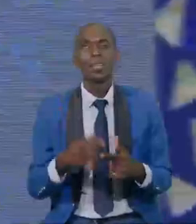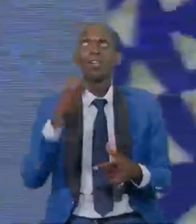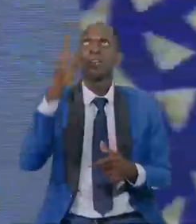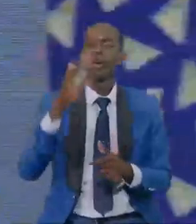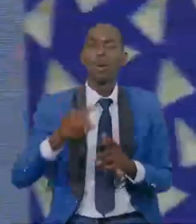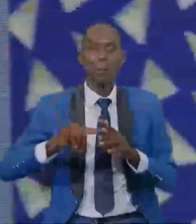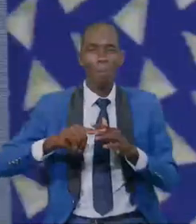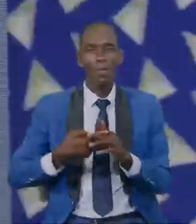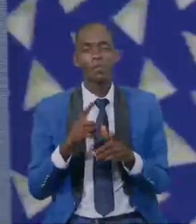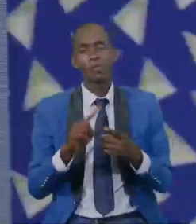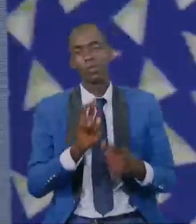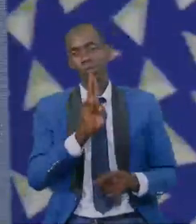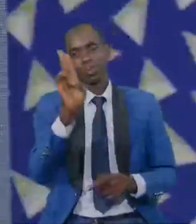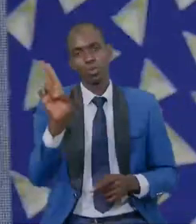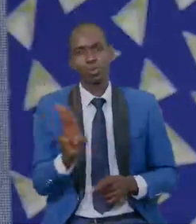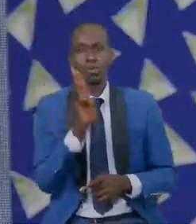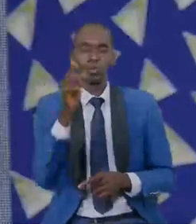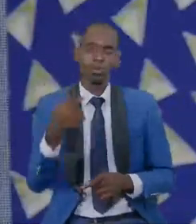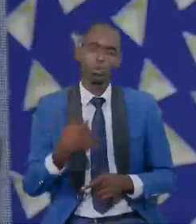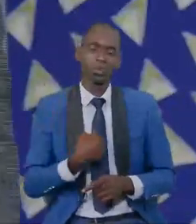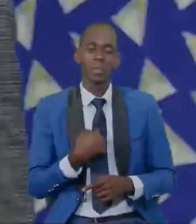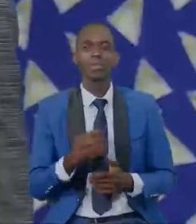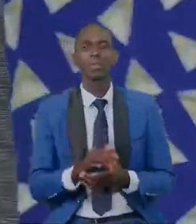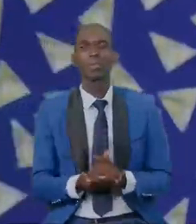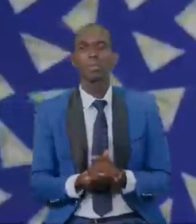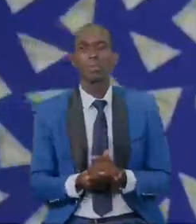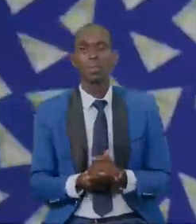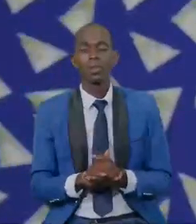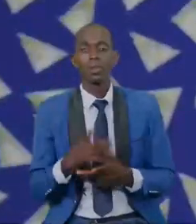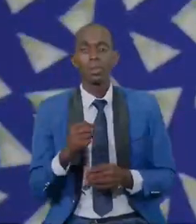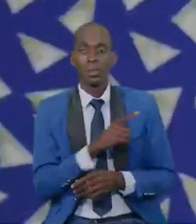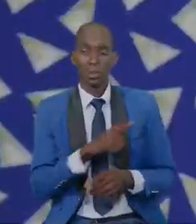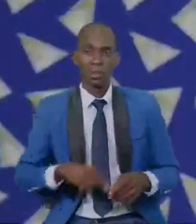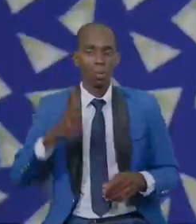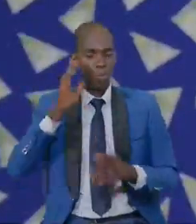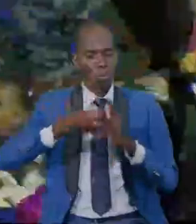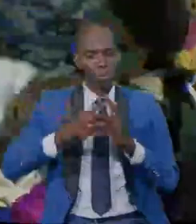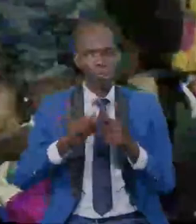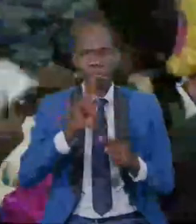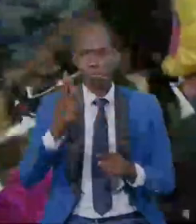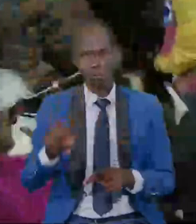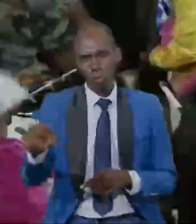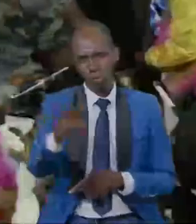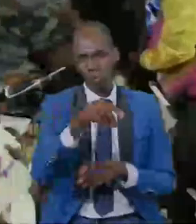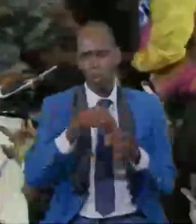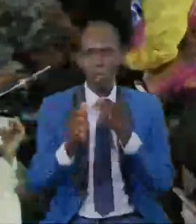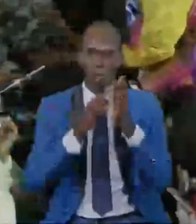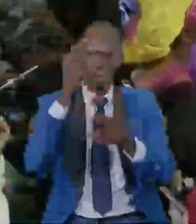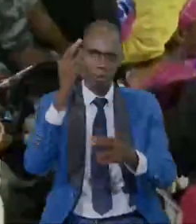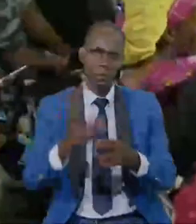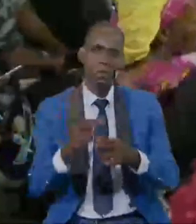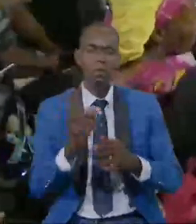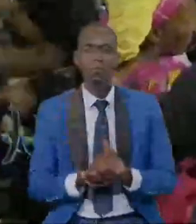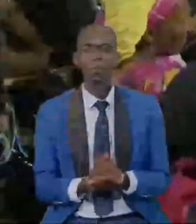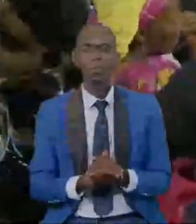Et puis Dieu a commencé de m'utiliser. Le Seigneur va commencer à vous